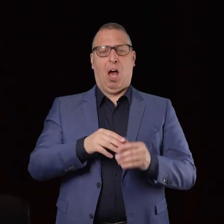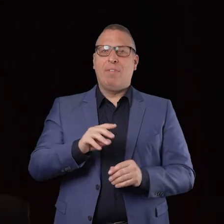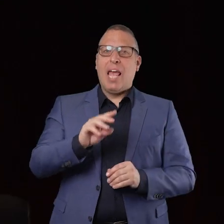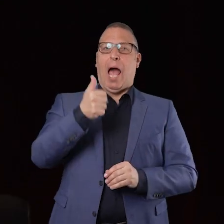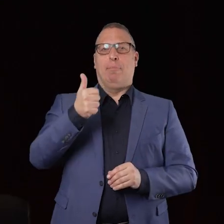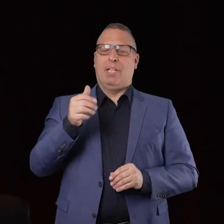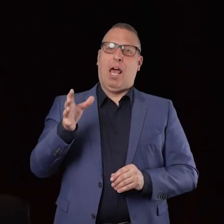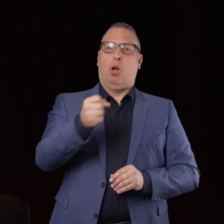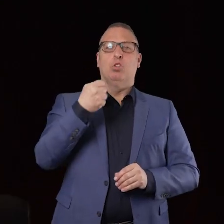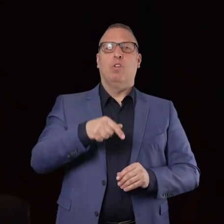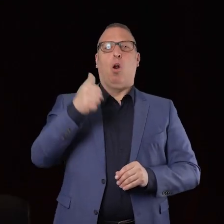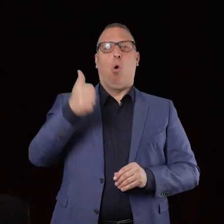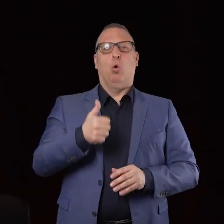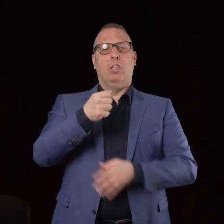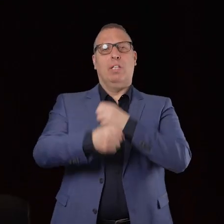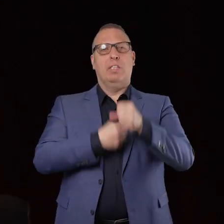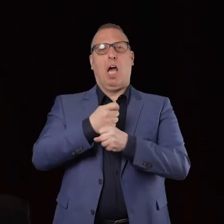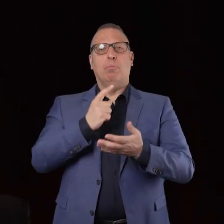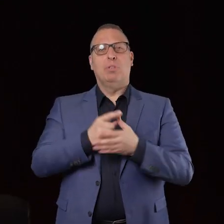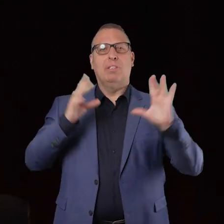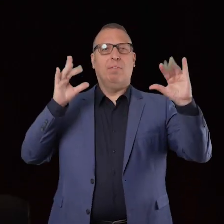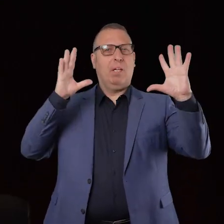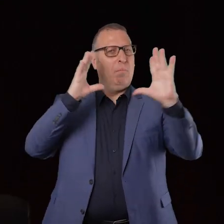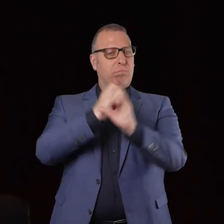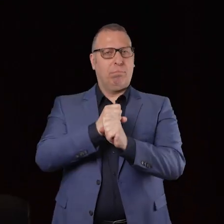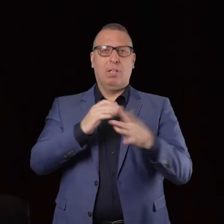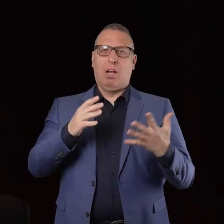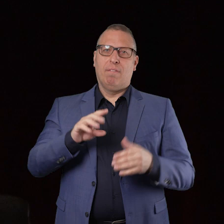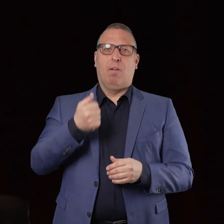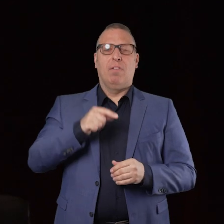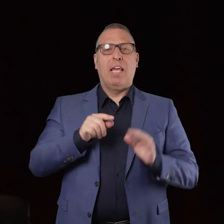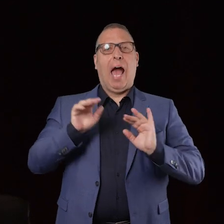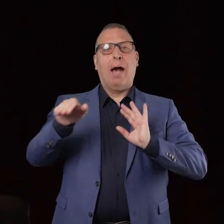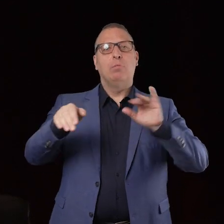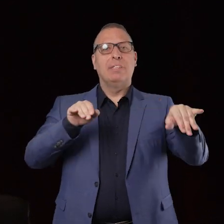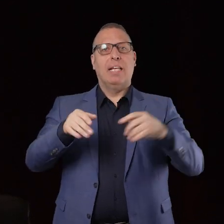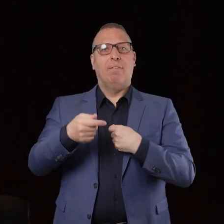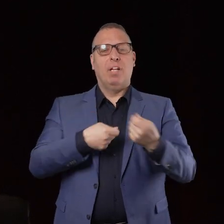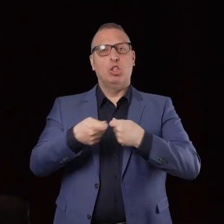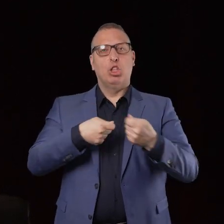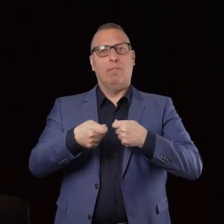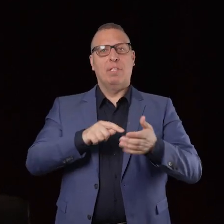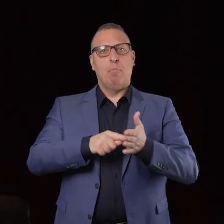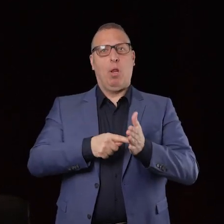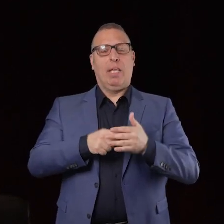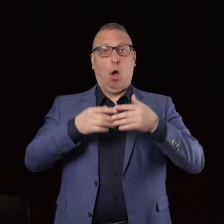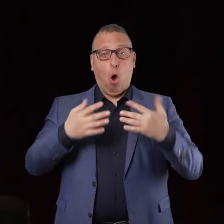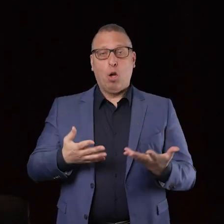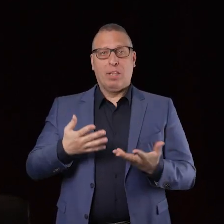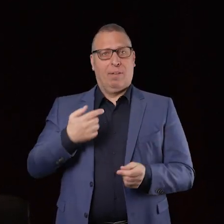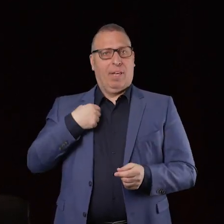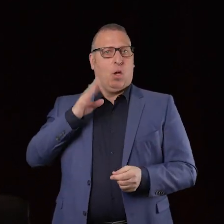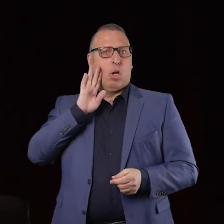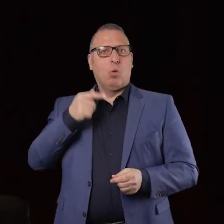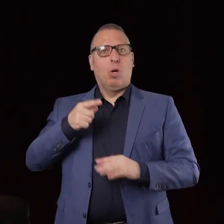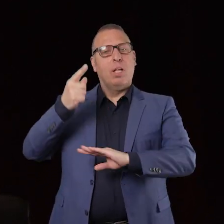eine Haupterrungenschaft über die 100 Jahre zusammenfassen müsste, dann ist es eher primär die Aussenwirtschaftspolitik gewesen. Wir haben es heute